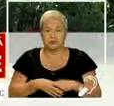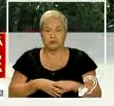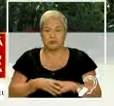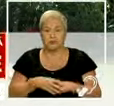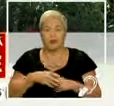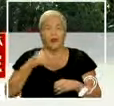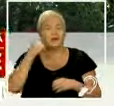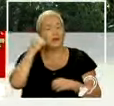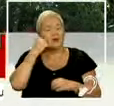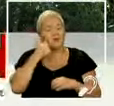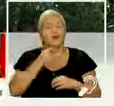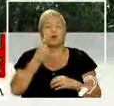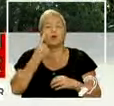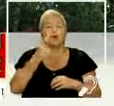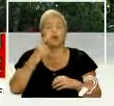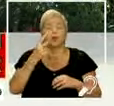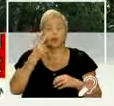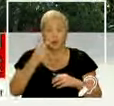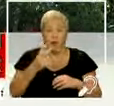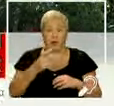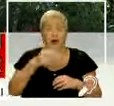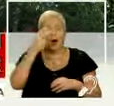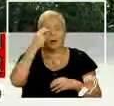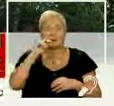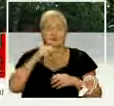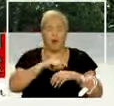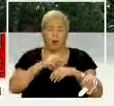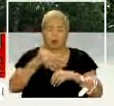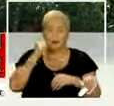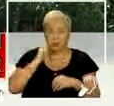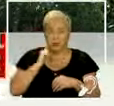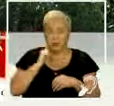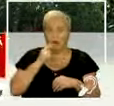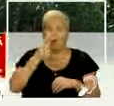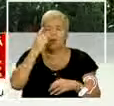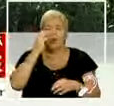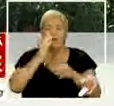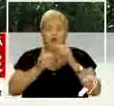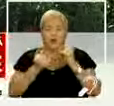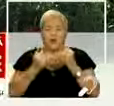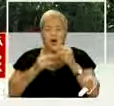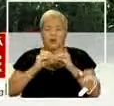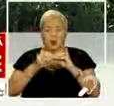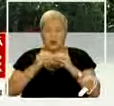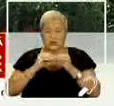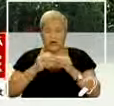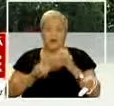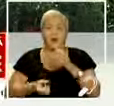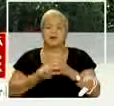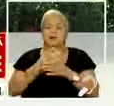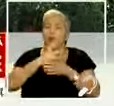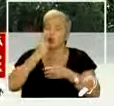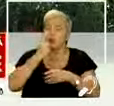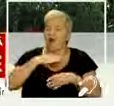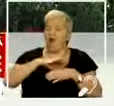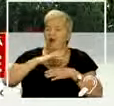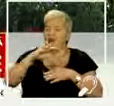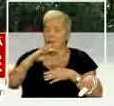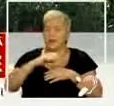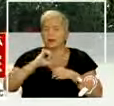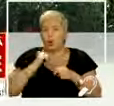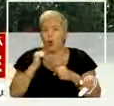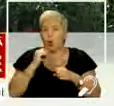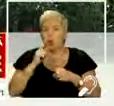apel la 112 anunța în urmă cu o oră că un incendiu de vegetație a izbucnit pe un câmp în comuna